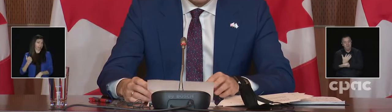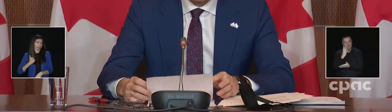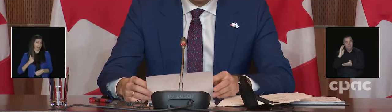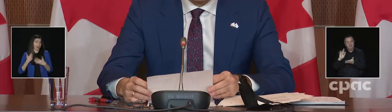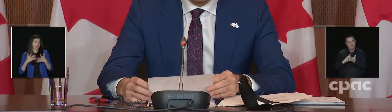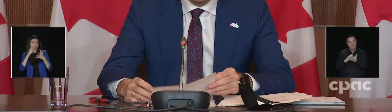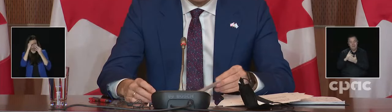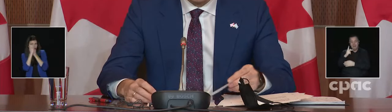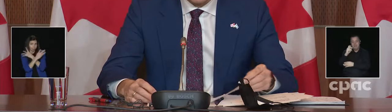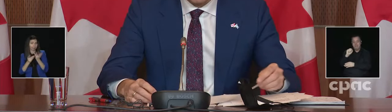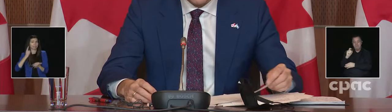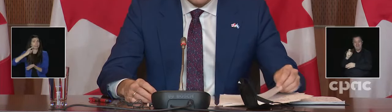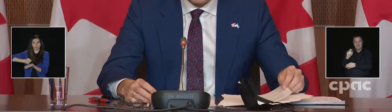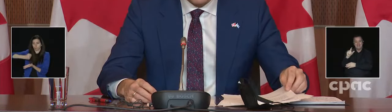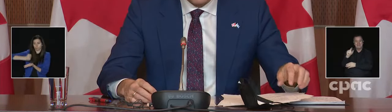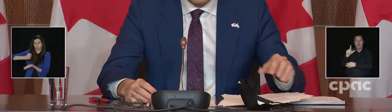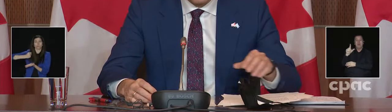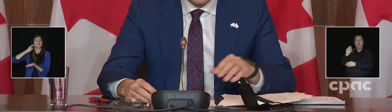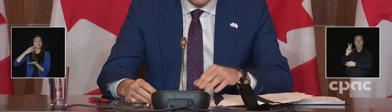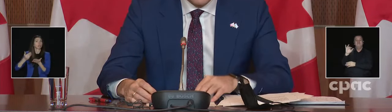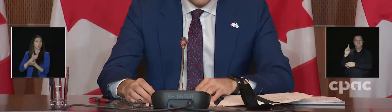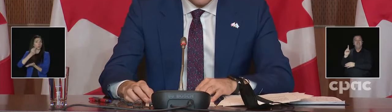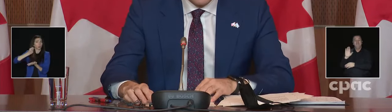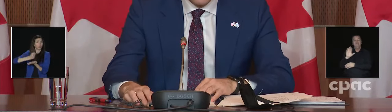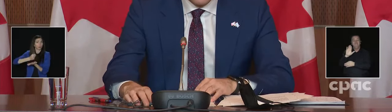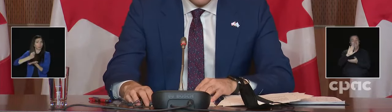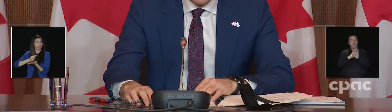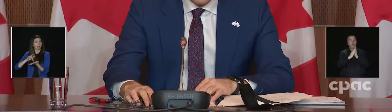antiviral Paxlovid de Pfizer.